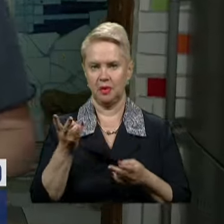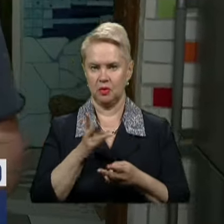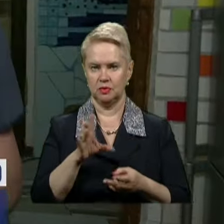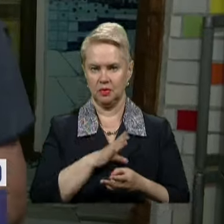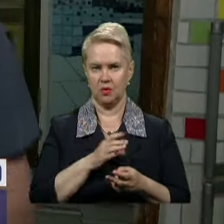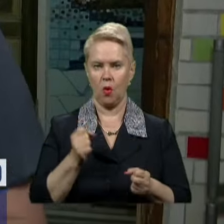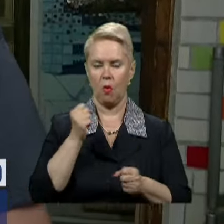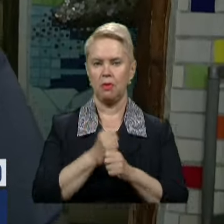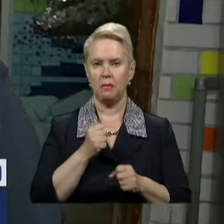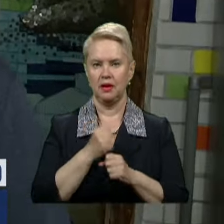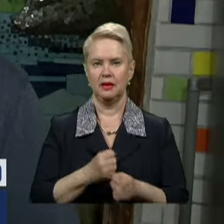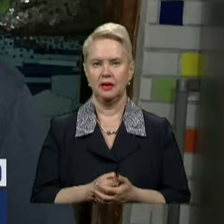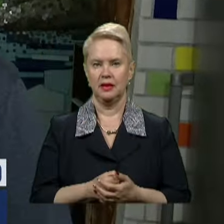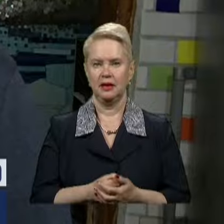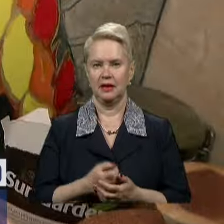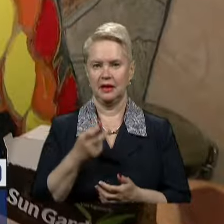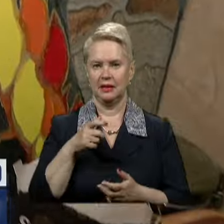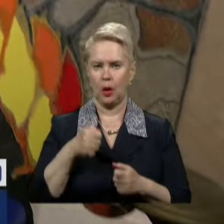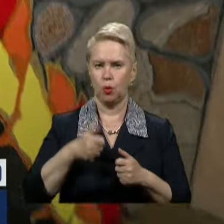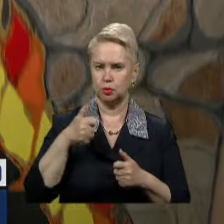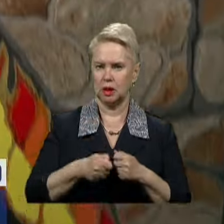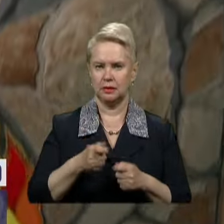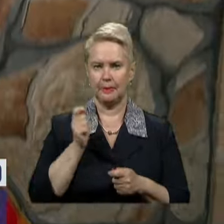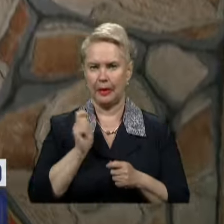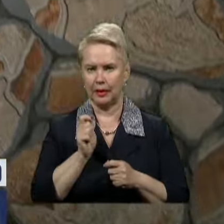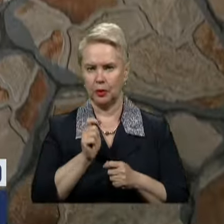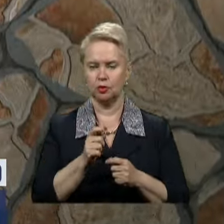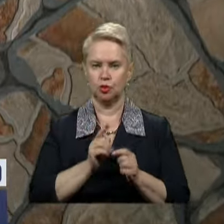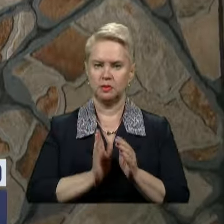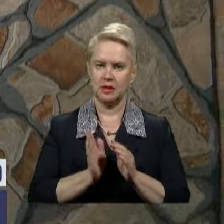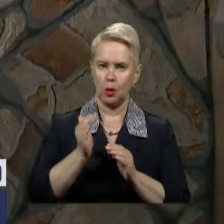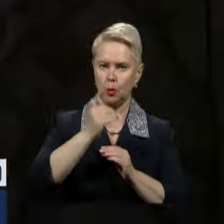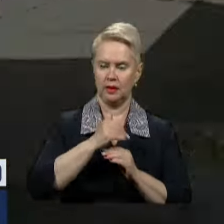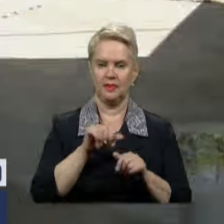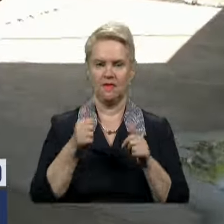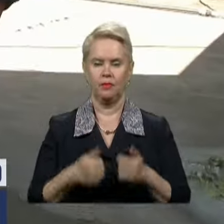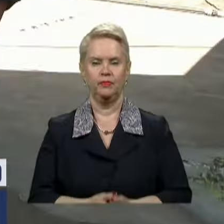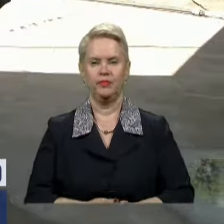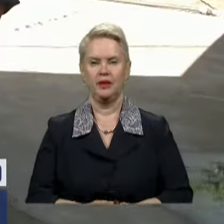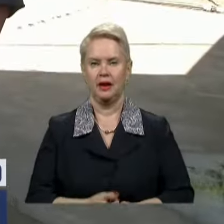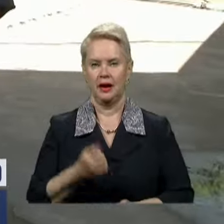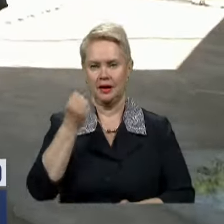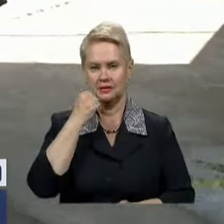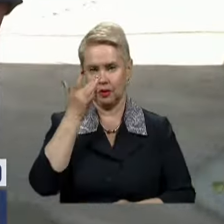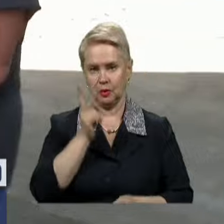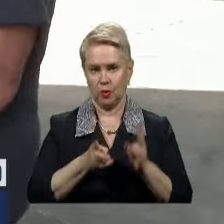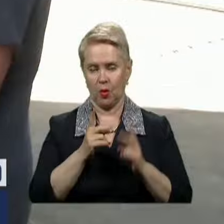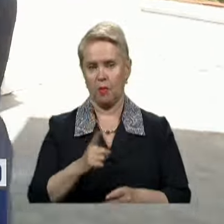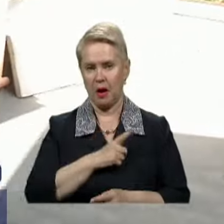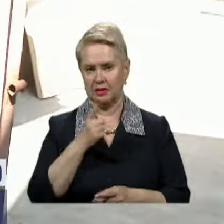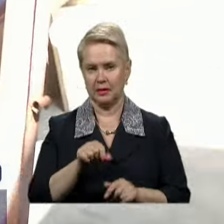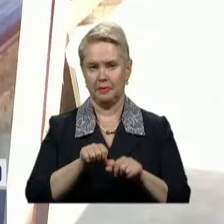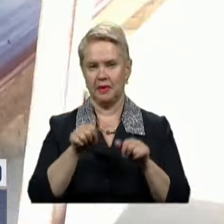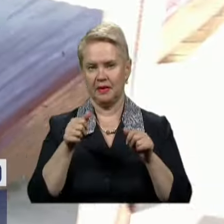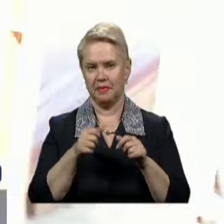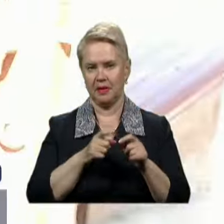приходилося обробляти де кусачками, де молоточком, щоб закруглити форми. А стару літню кухню майстриня